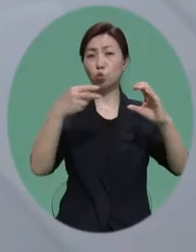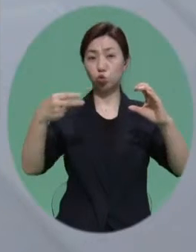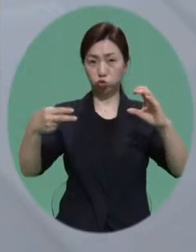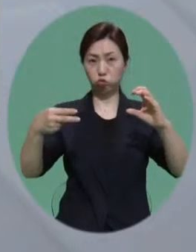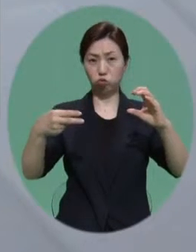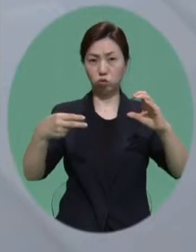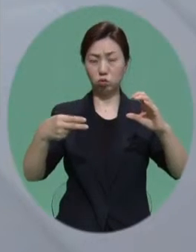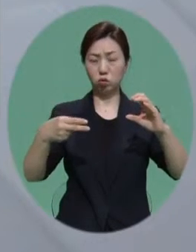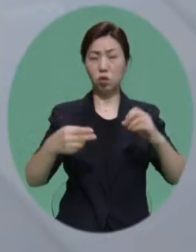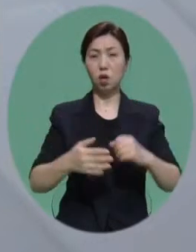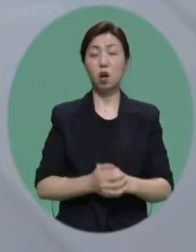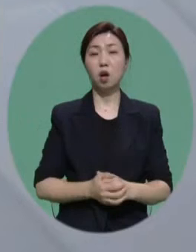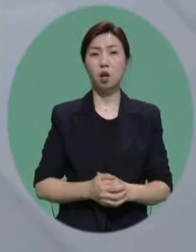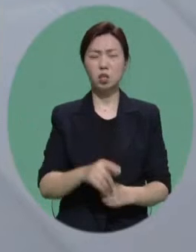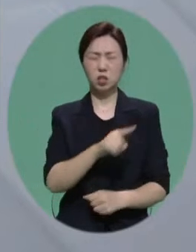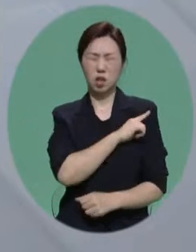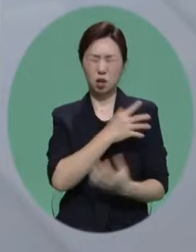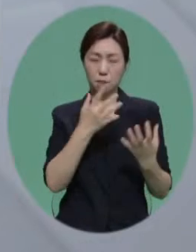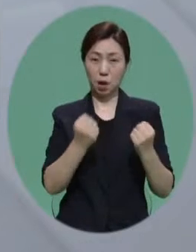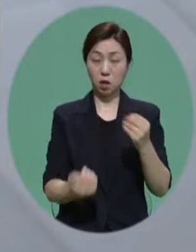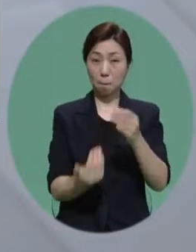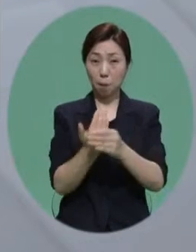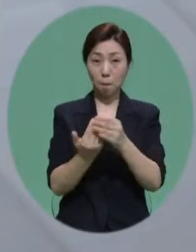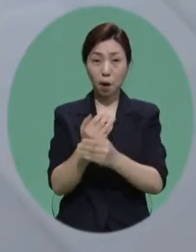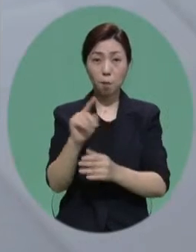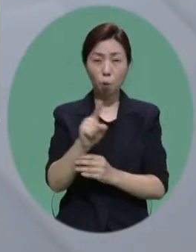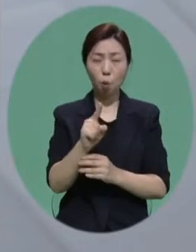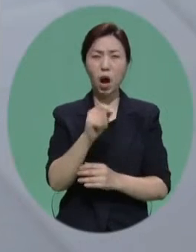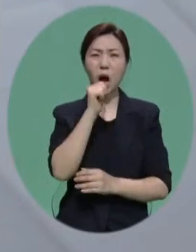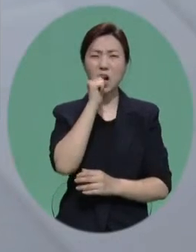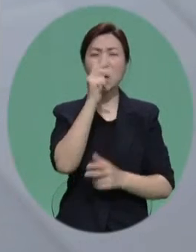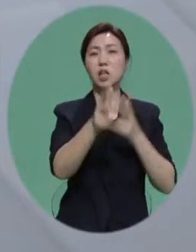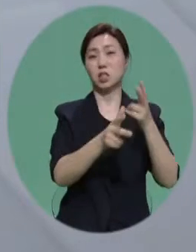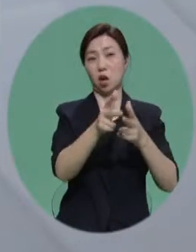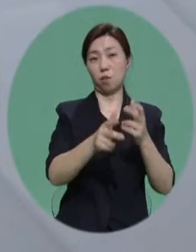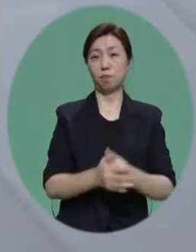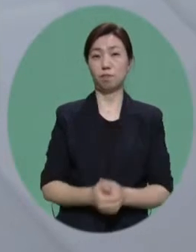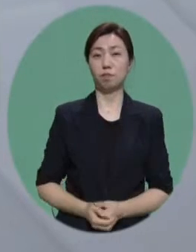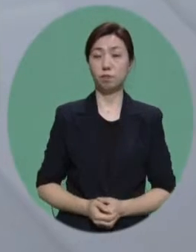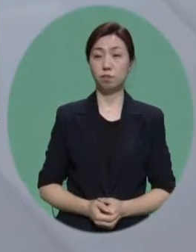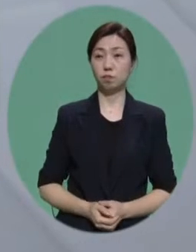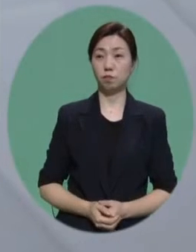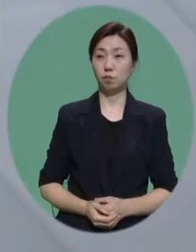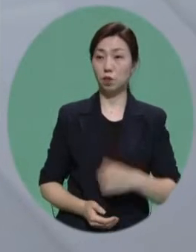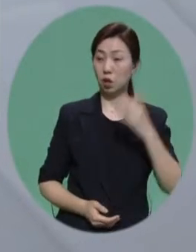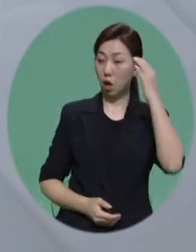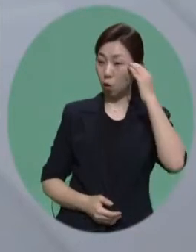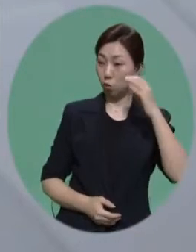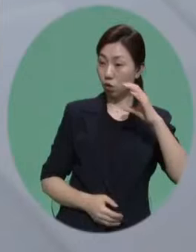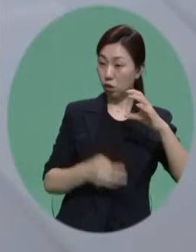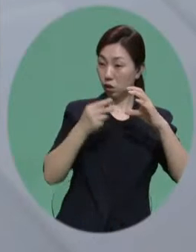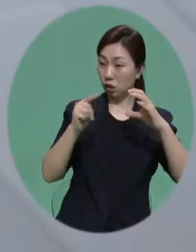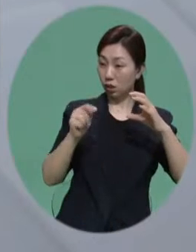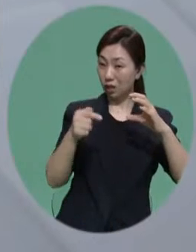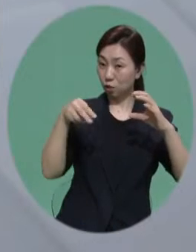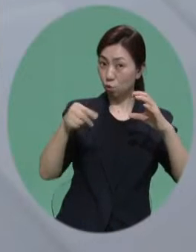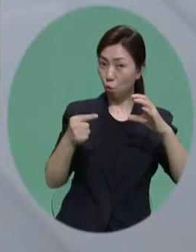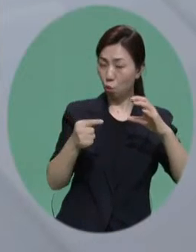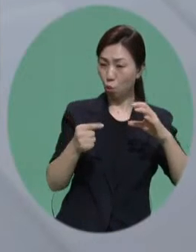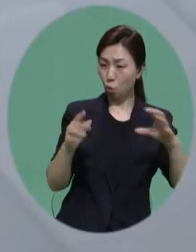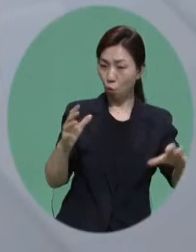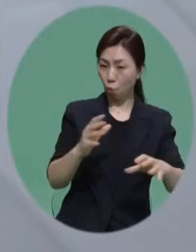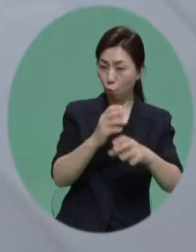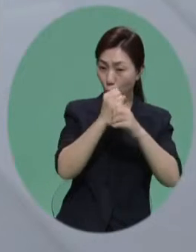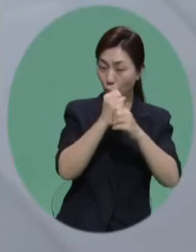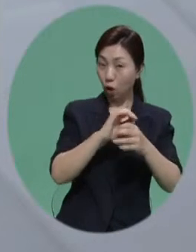산업 중에 하나가 바로 젊은 산업입니다 그 탄소 포집 하지 않습니까 그래서 수집하지 않습니다 함석헌은 잘못 날 못